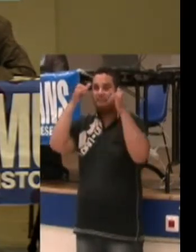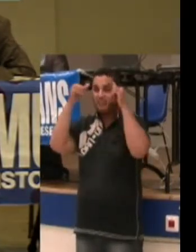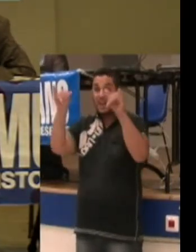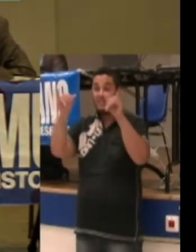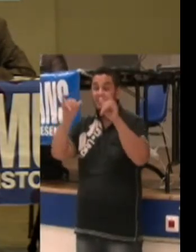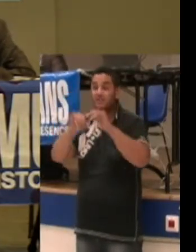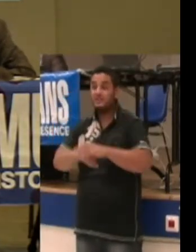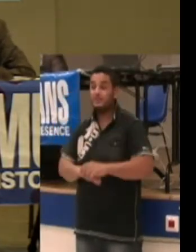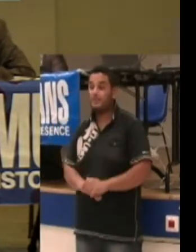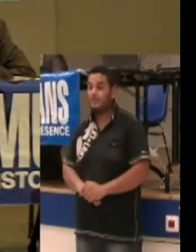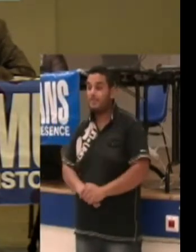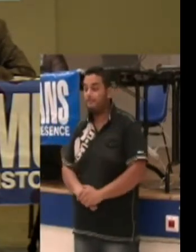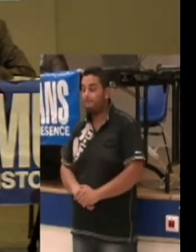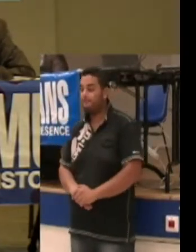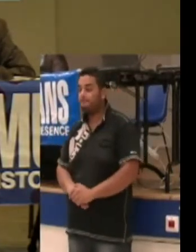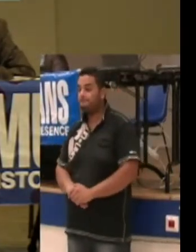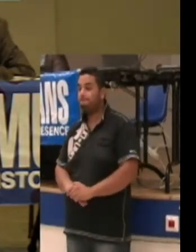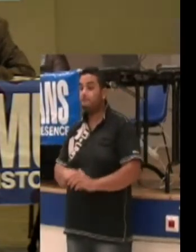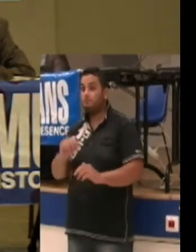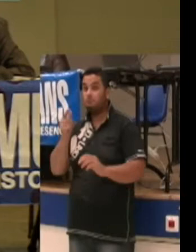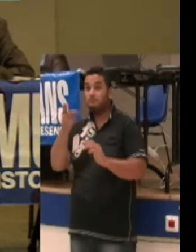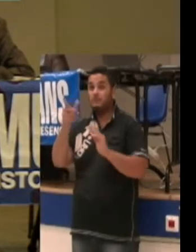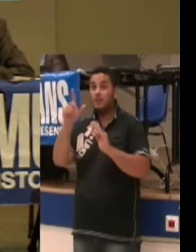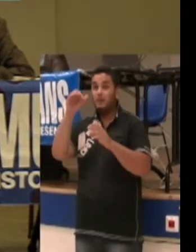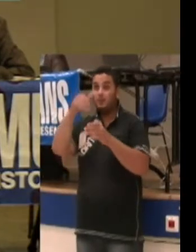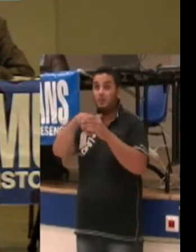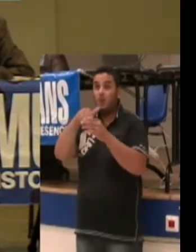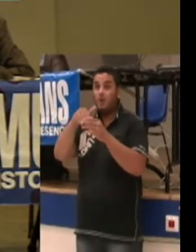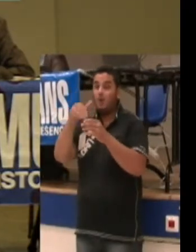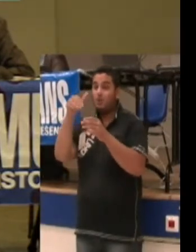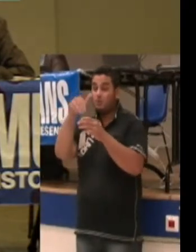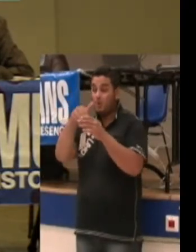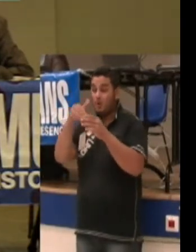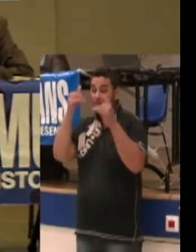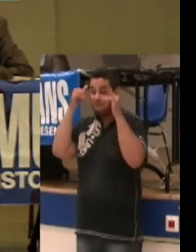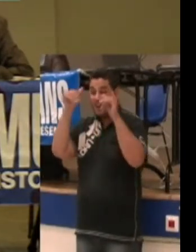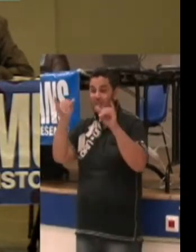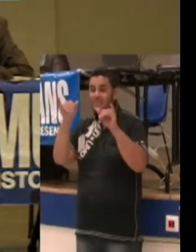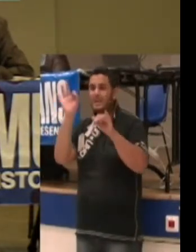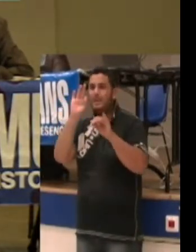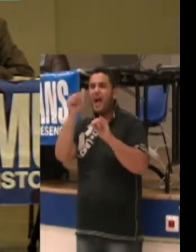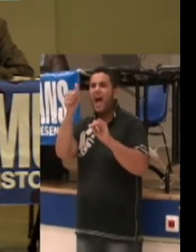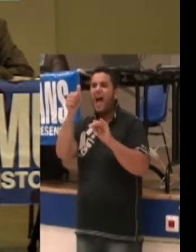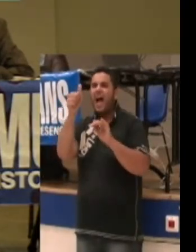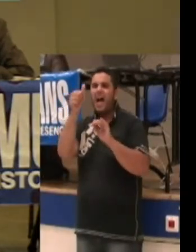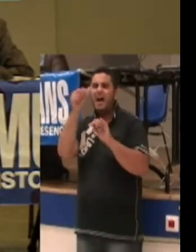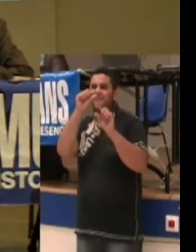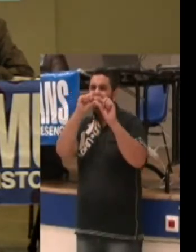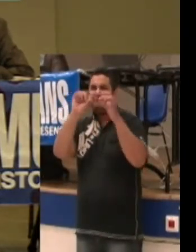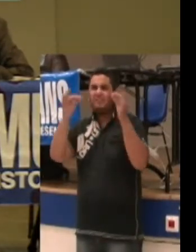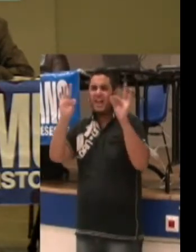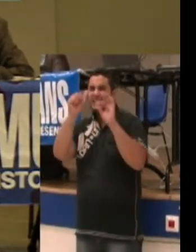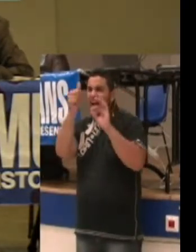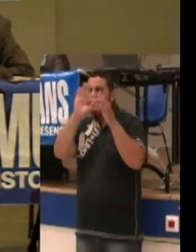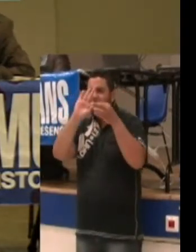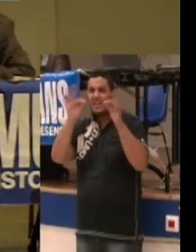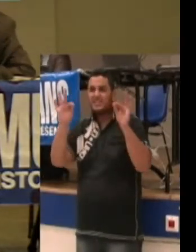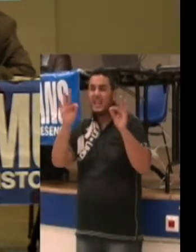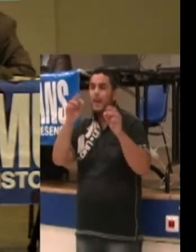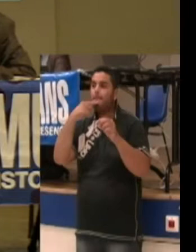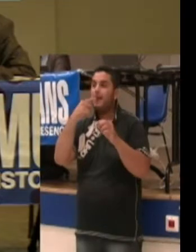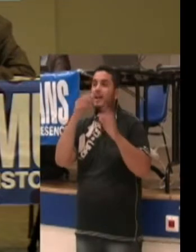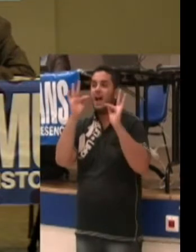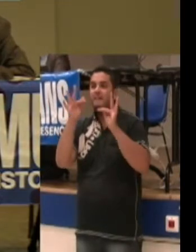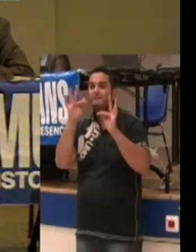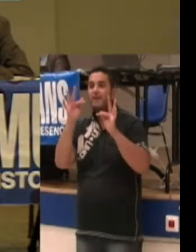vous ne trouverez pas un verset où Allah subhanahu wa ta'ala parle des chrétiens. Il n'y a pas un verset où Allah subhanahu wa ta'ala parle des chrétiens. Pourquoi? Parce que